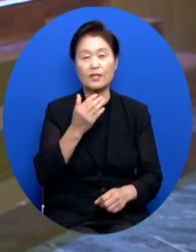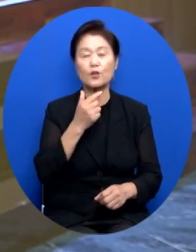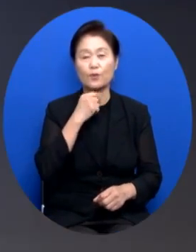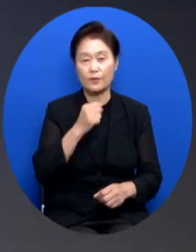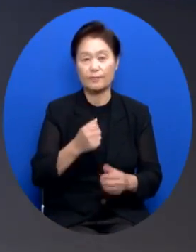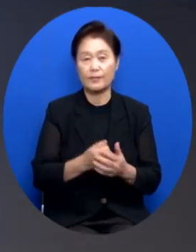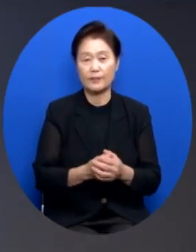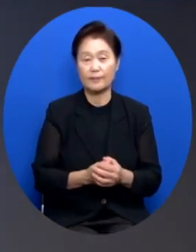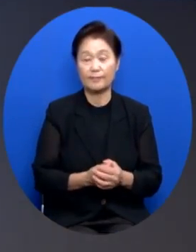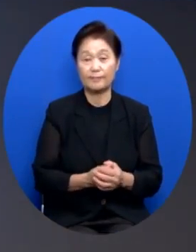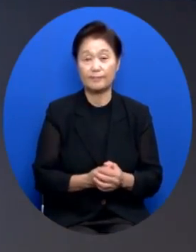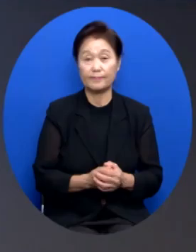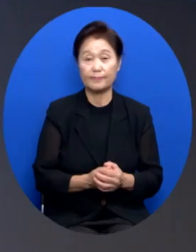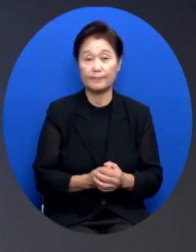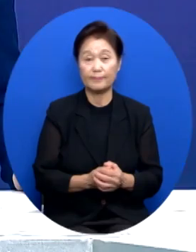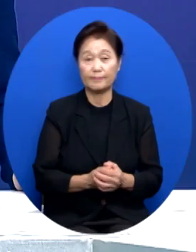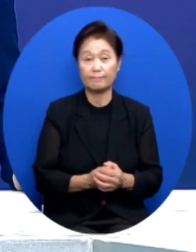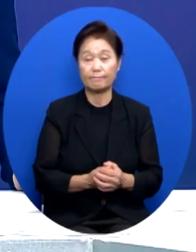합니다.